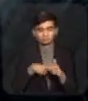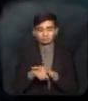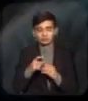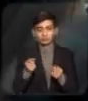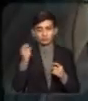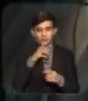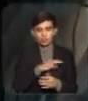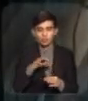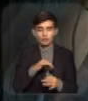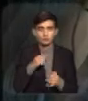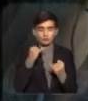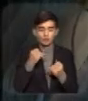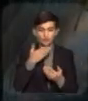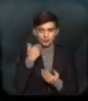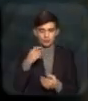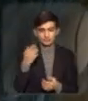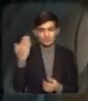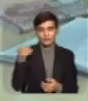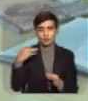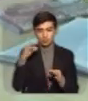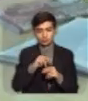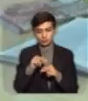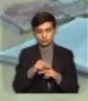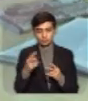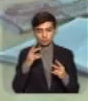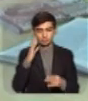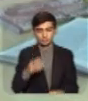что было бы неплохо вернуться к прежней модели